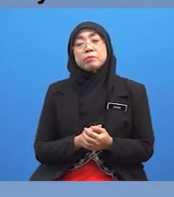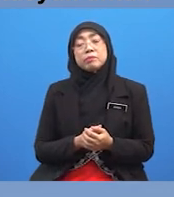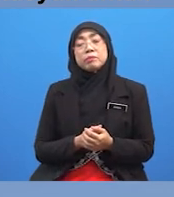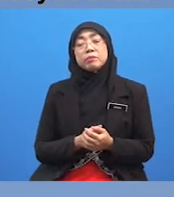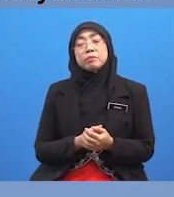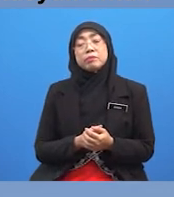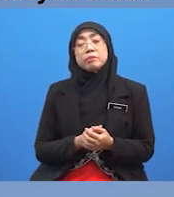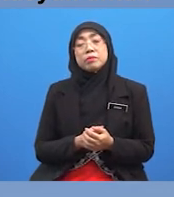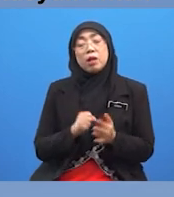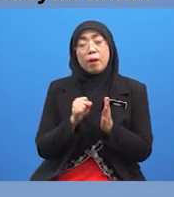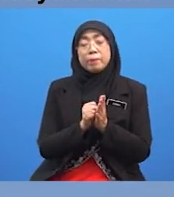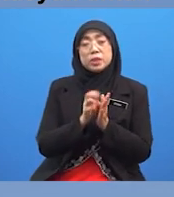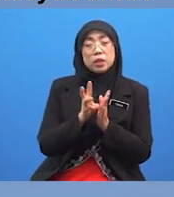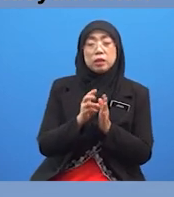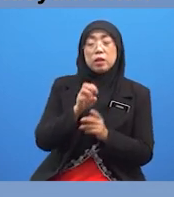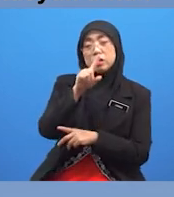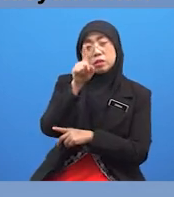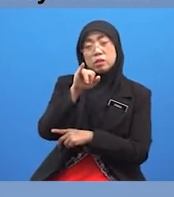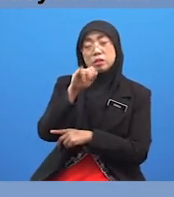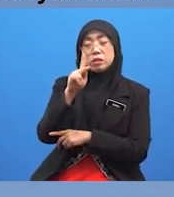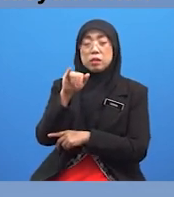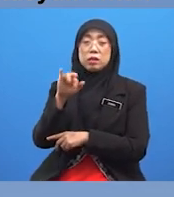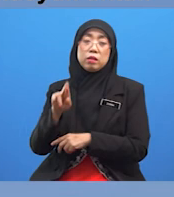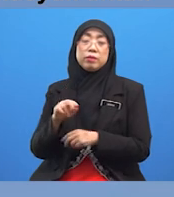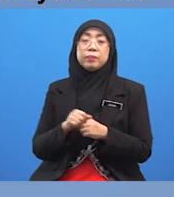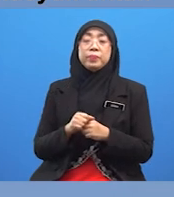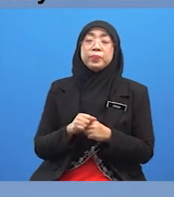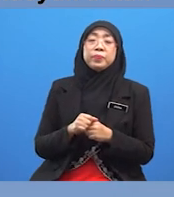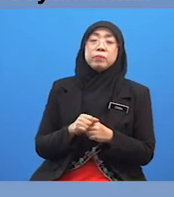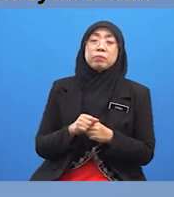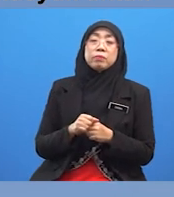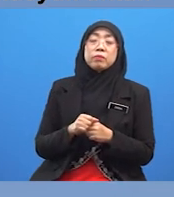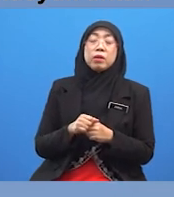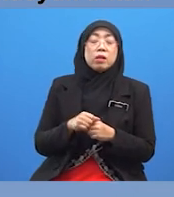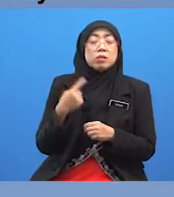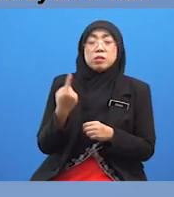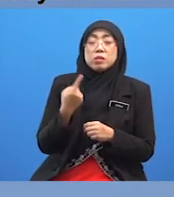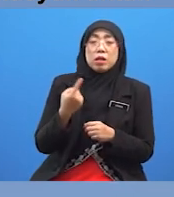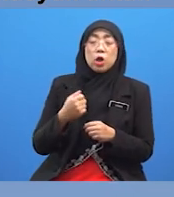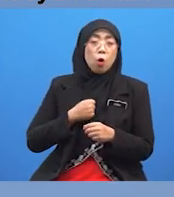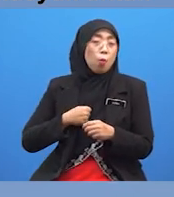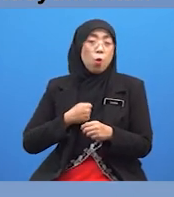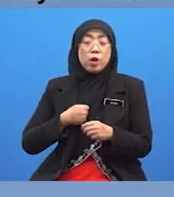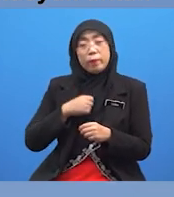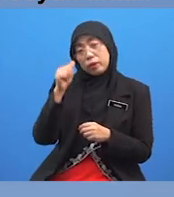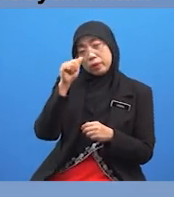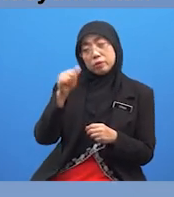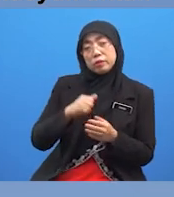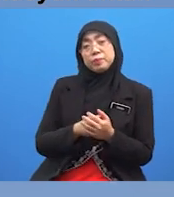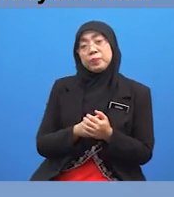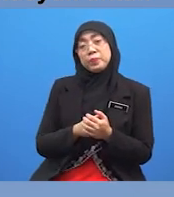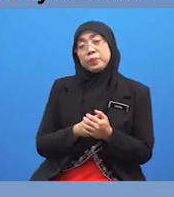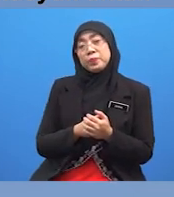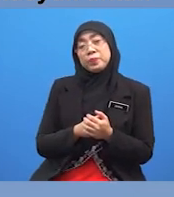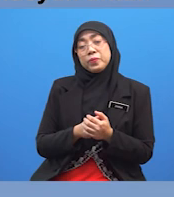sebagai mengingati kebesaran Allah Subhanahu Wa Taala. Beristighfar dan berselawat kepada Rasulullah